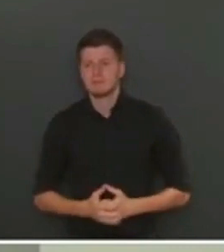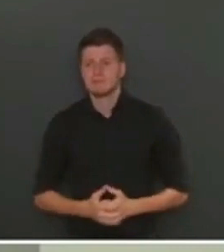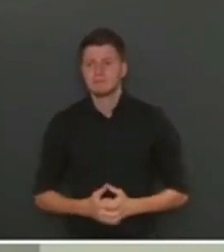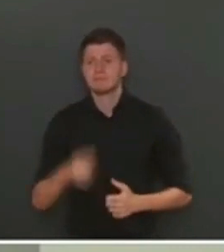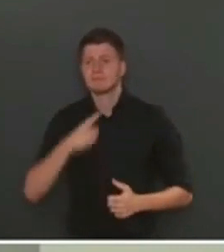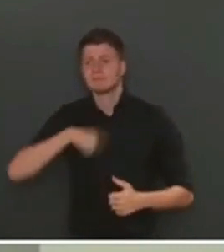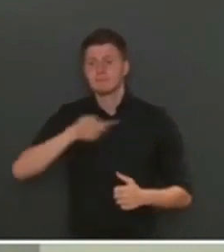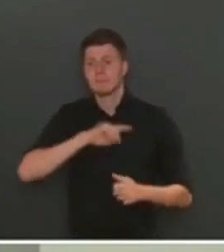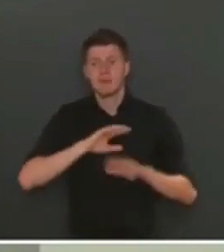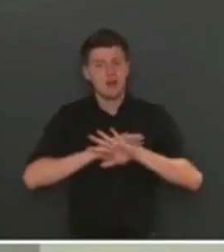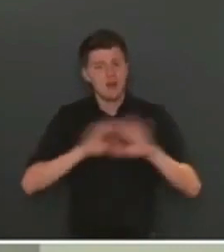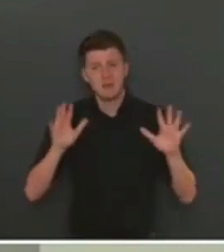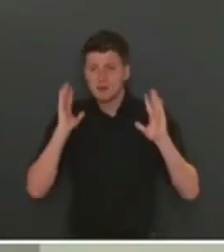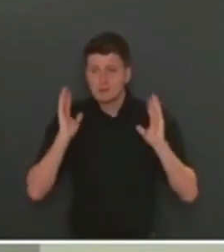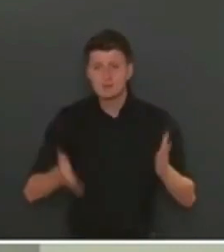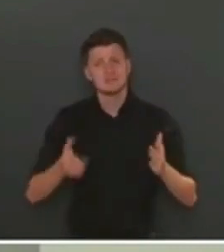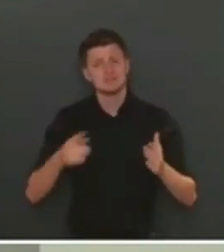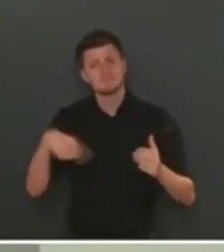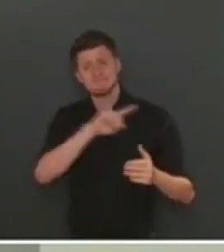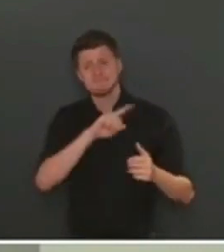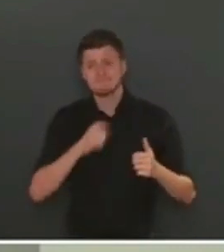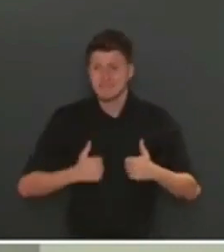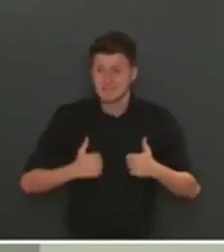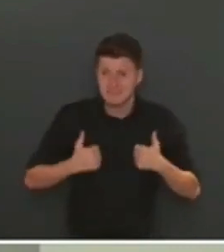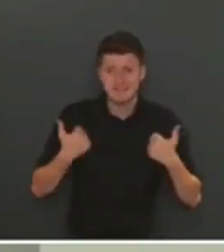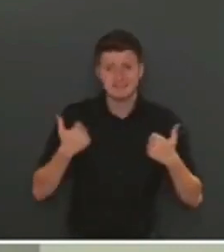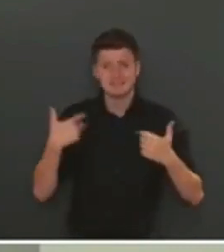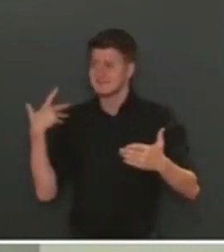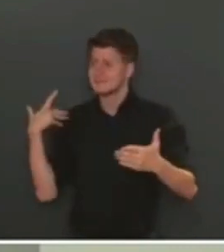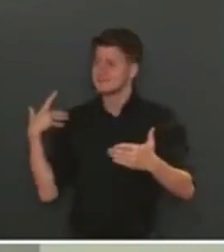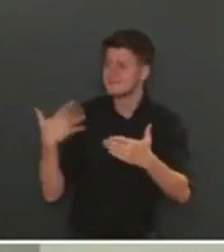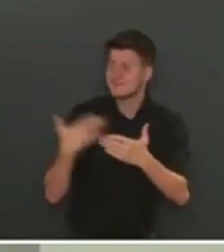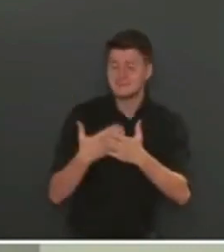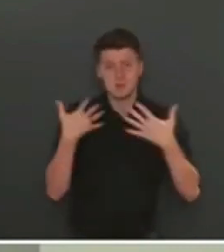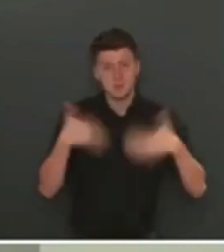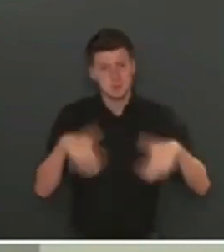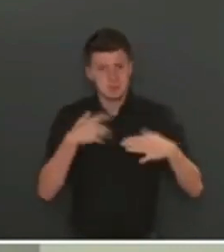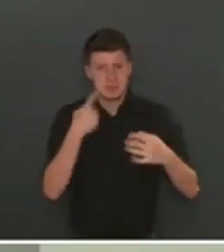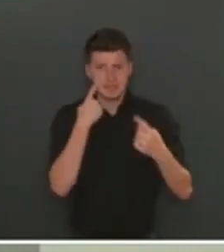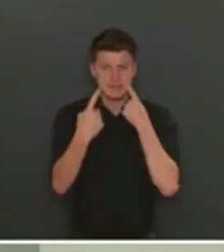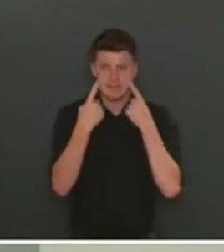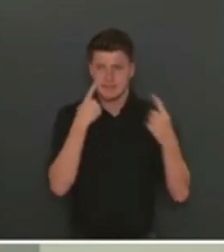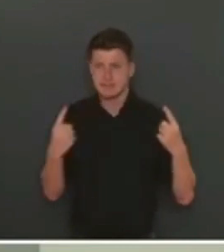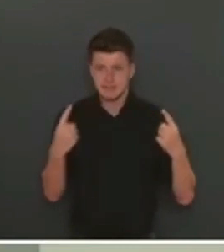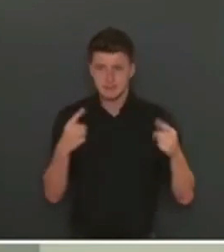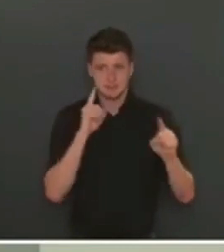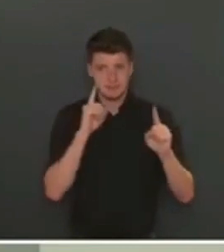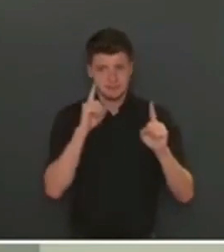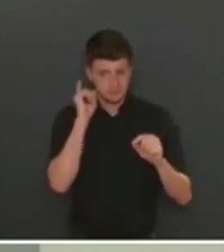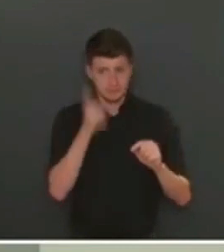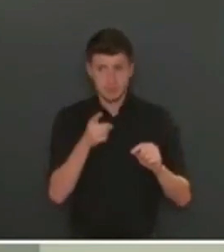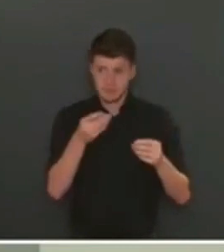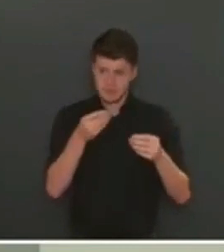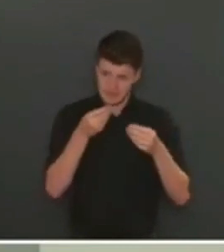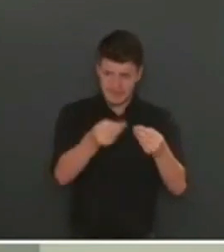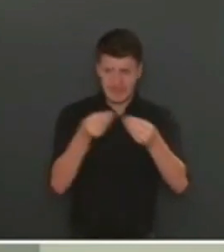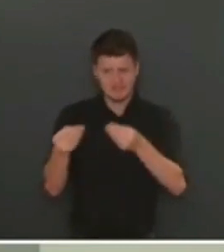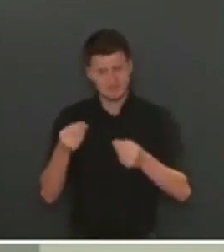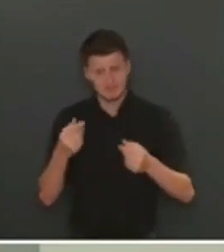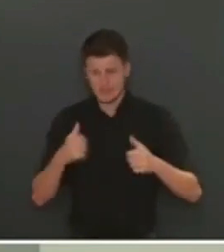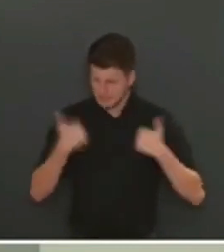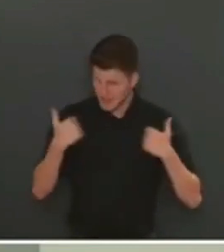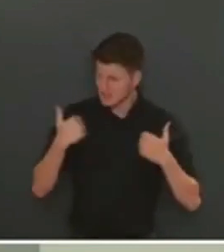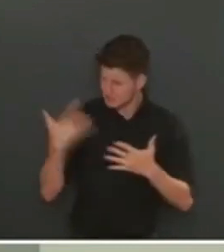الشيء أبار لمجازات مثل ديال المأكولات ليدال دوليز ألدي